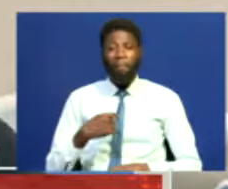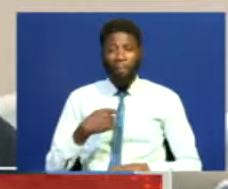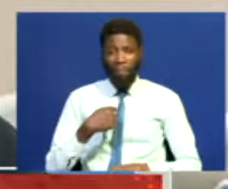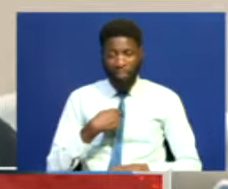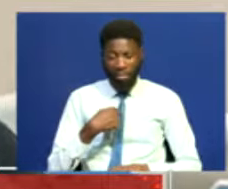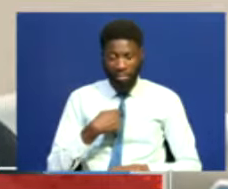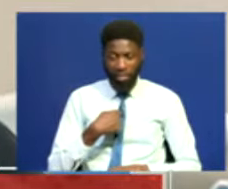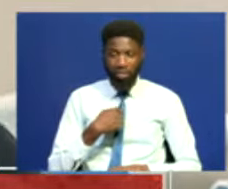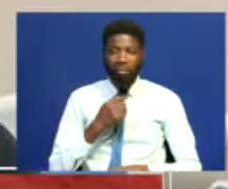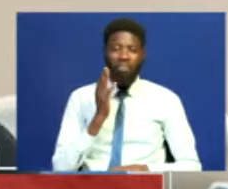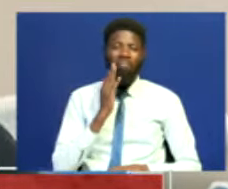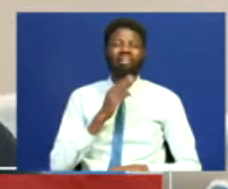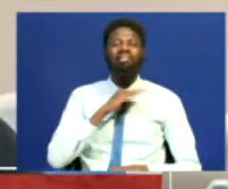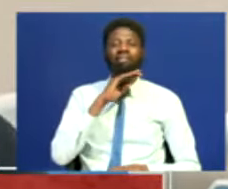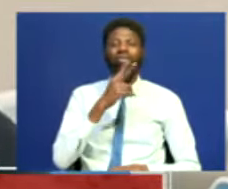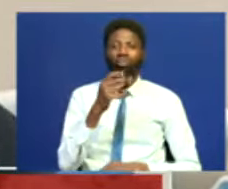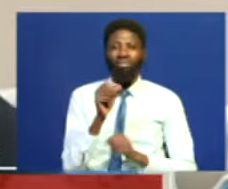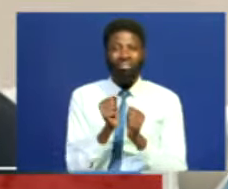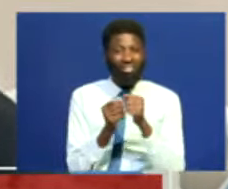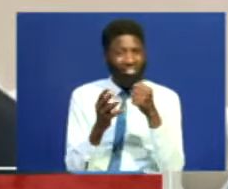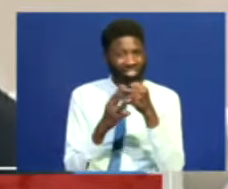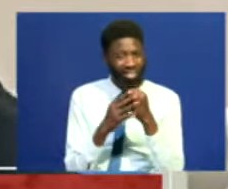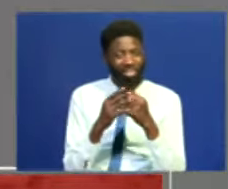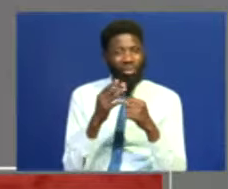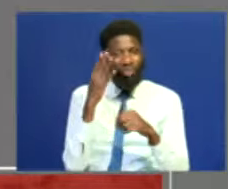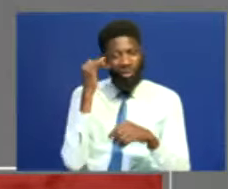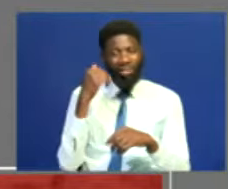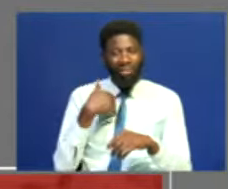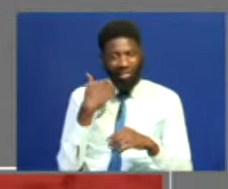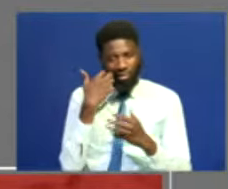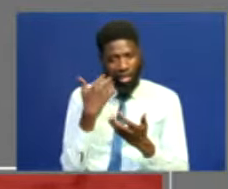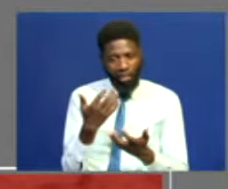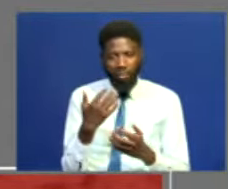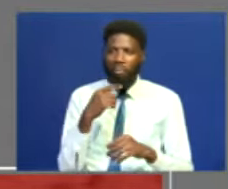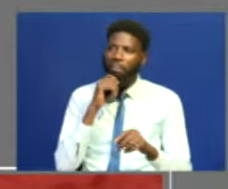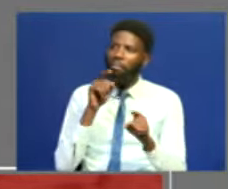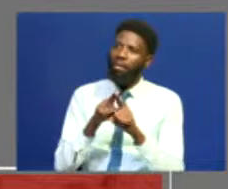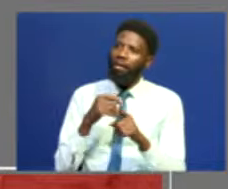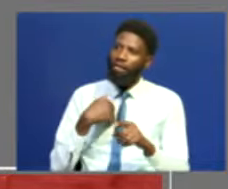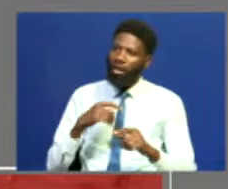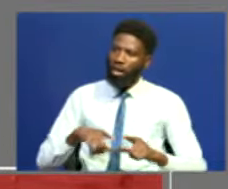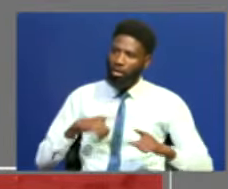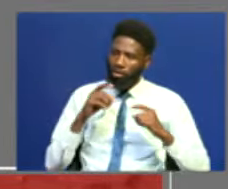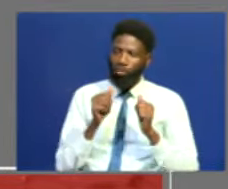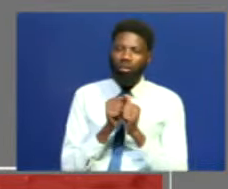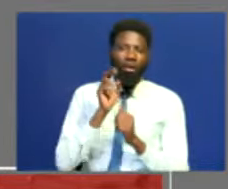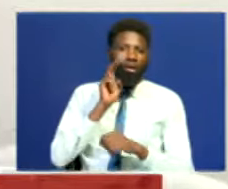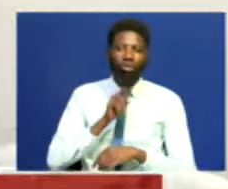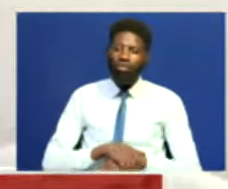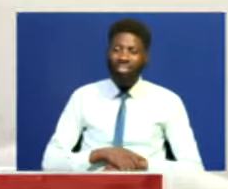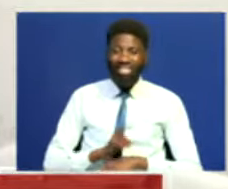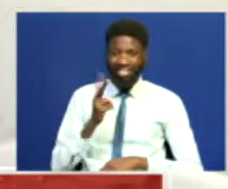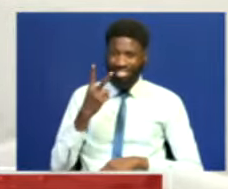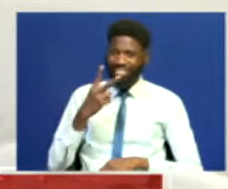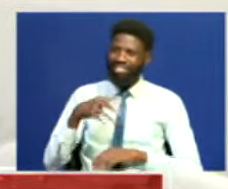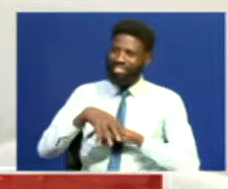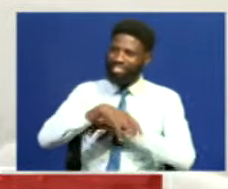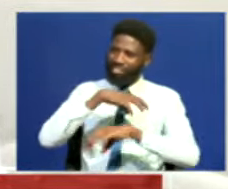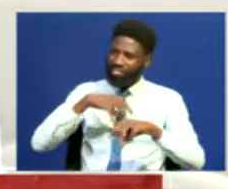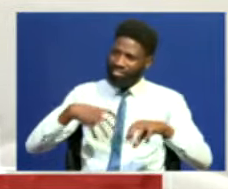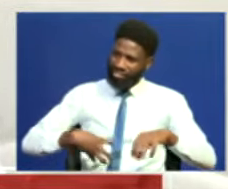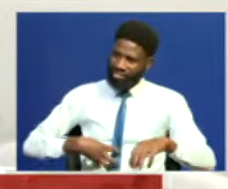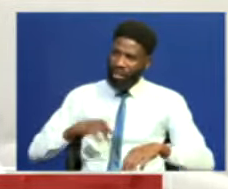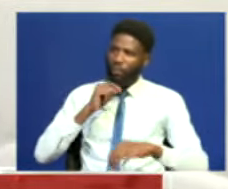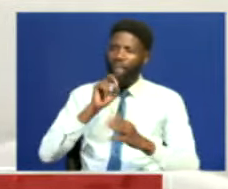a brother back home who lives with my aunts and uncles. Na figo ya pili ilipopachikwa Fyona, imefeli pia na sasa yuko